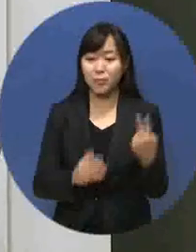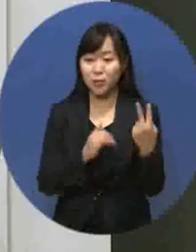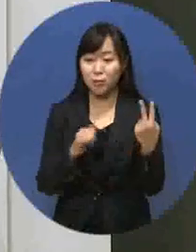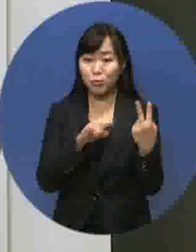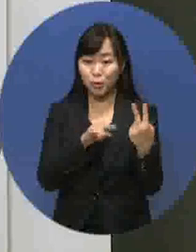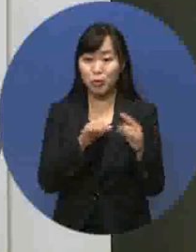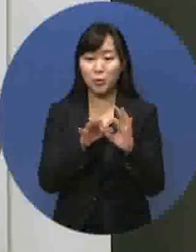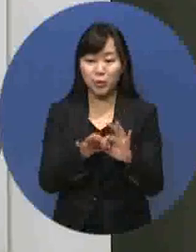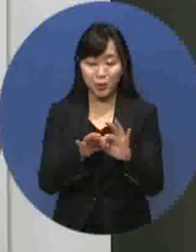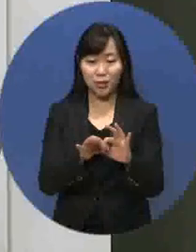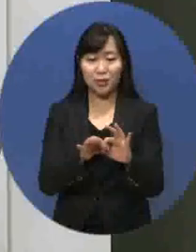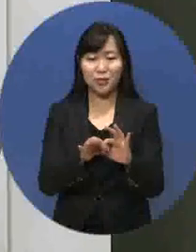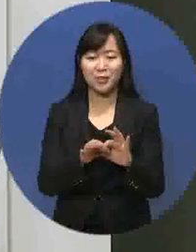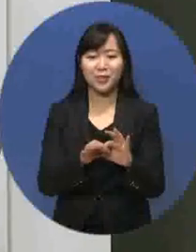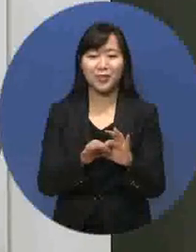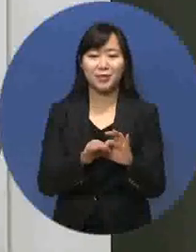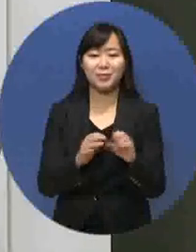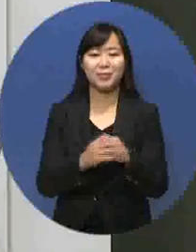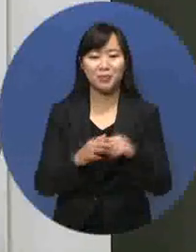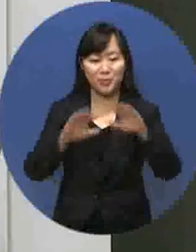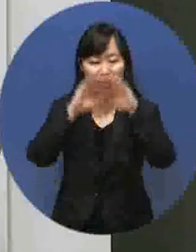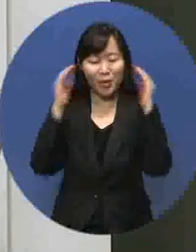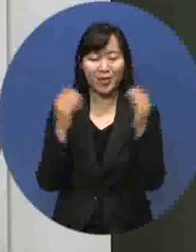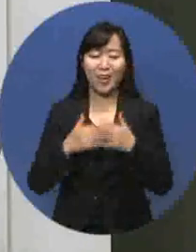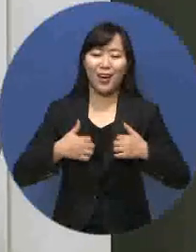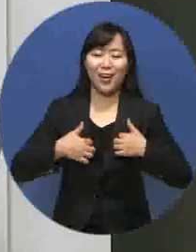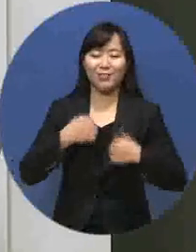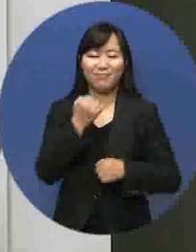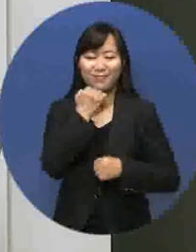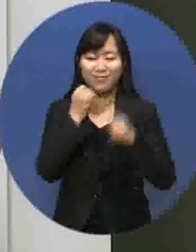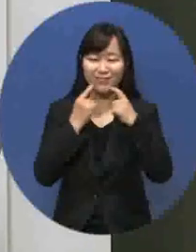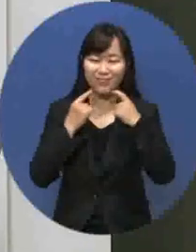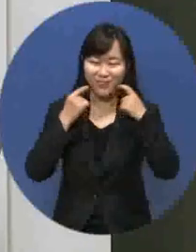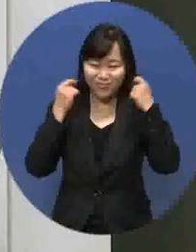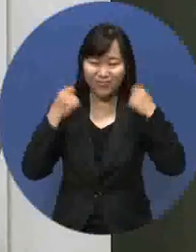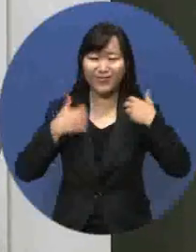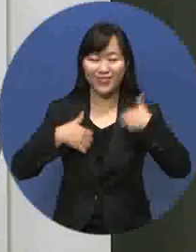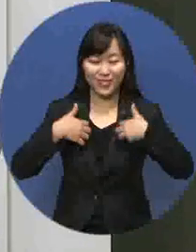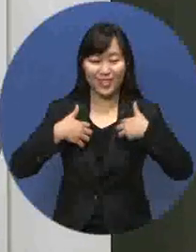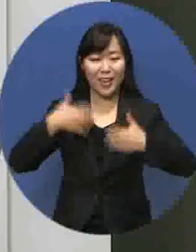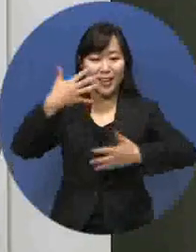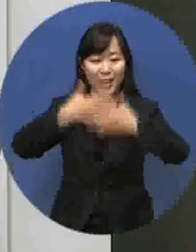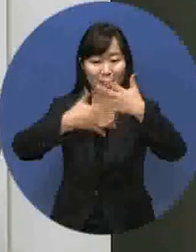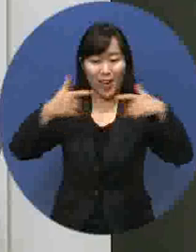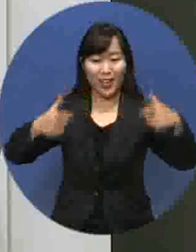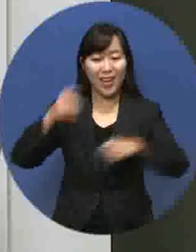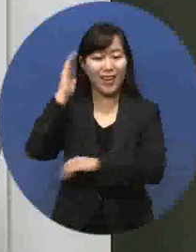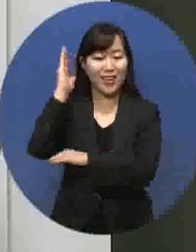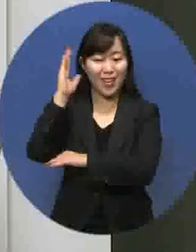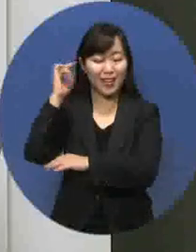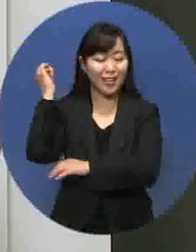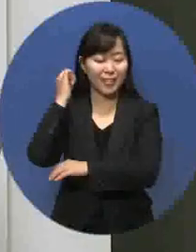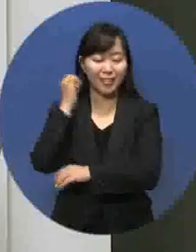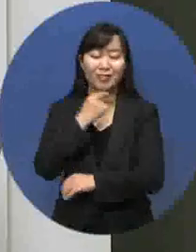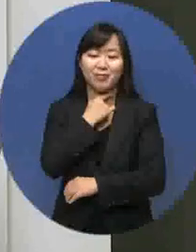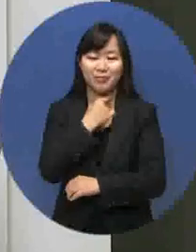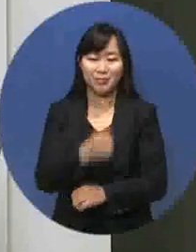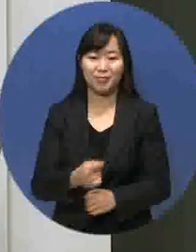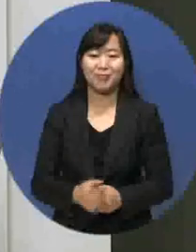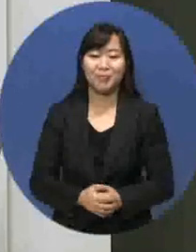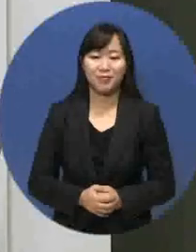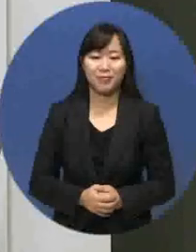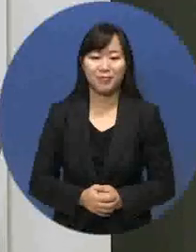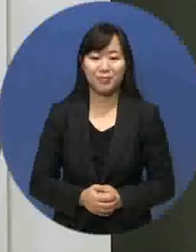분을 통해서 마음껏 즐기시고 웃으시면서 재미있는 영화계 이야기를